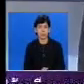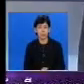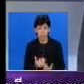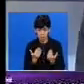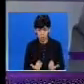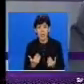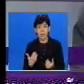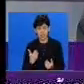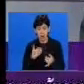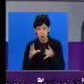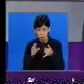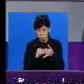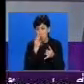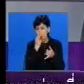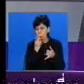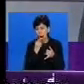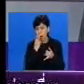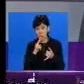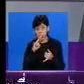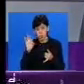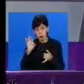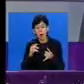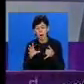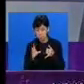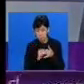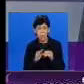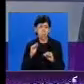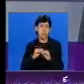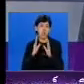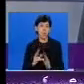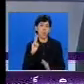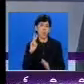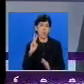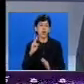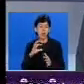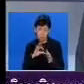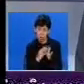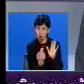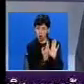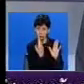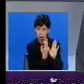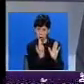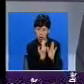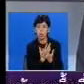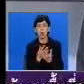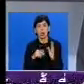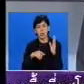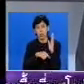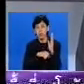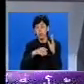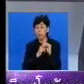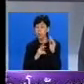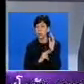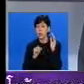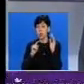วันนี้มีผู้ติดเชื้อเสียชีวิตจากไข้หวัดใหญ่สายพันธุ์ใหม่2009เพิ่มอีก2รายนะคะเป็นชาวจังหวัดราชบุรีและนครศรีธรรมราชขณะ